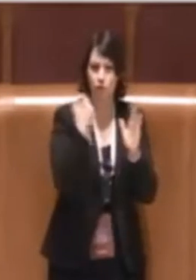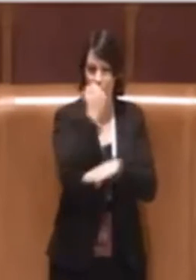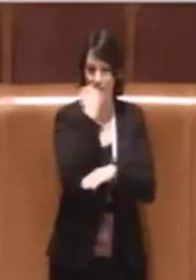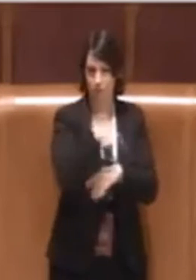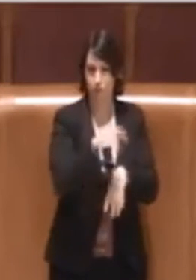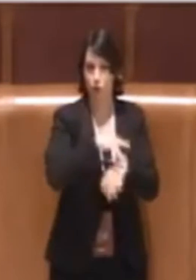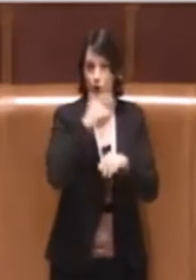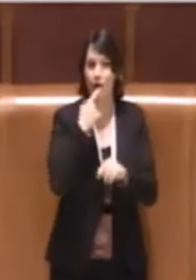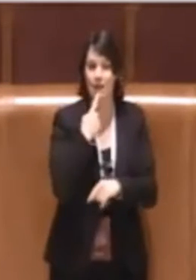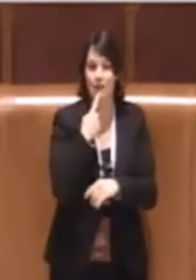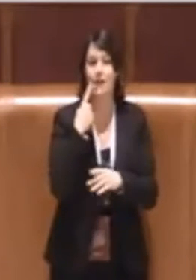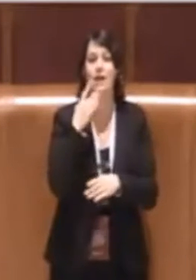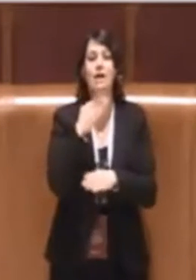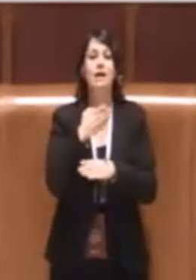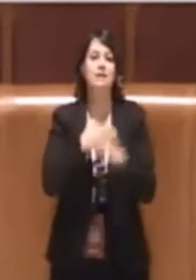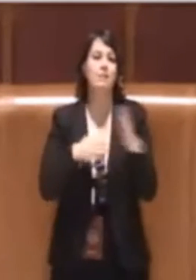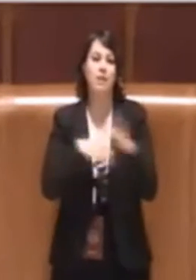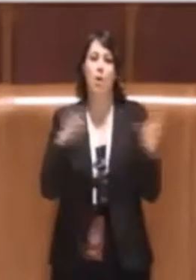anche intellettive.